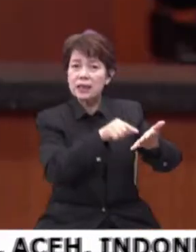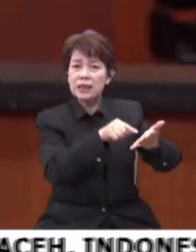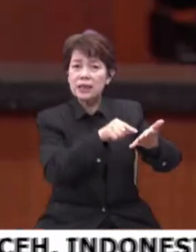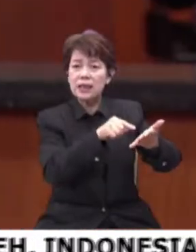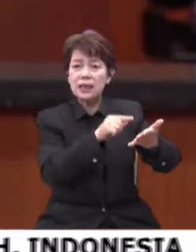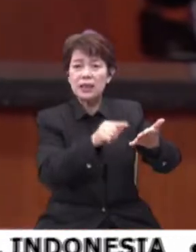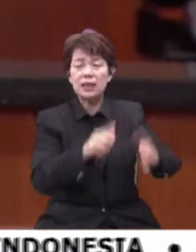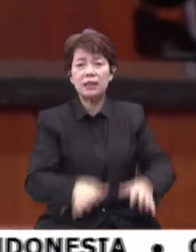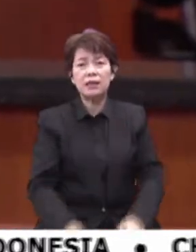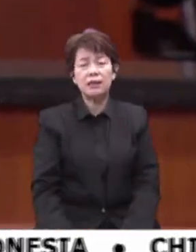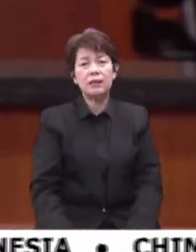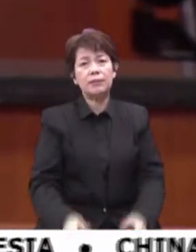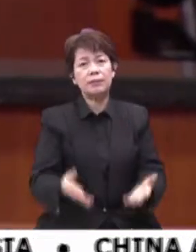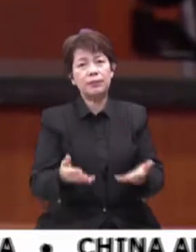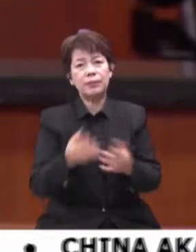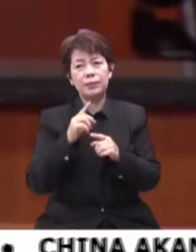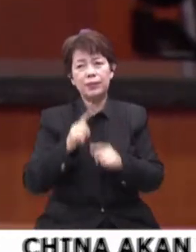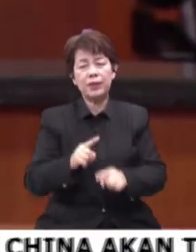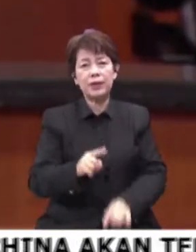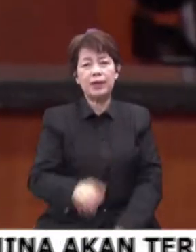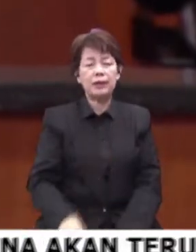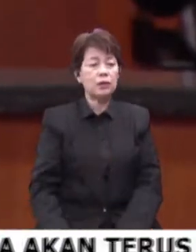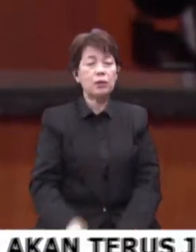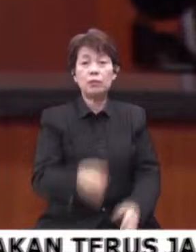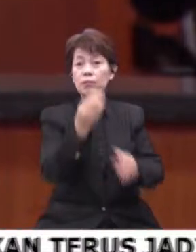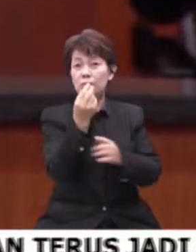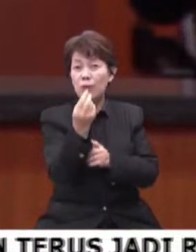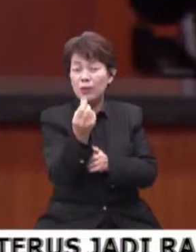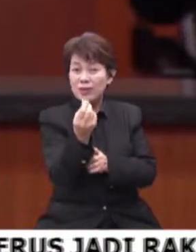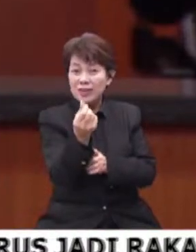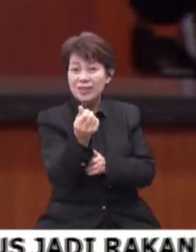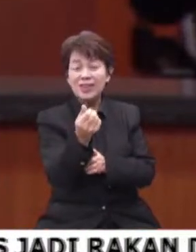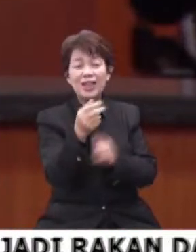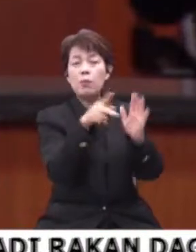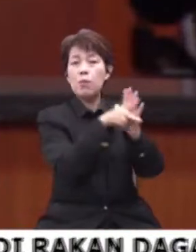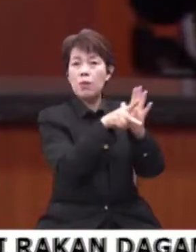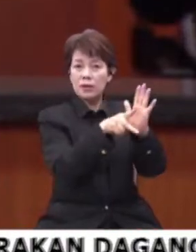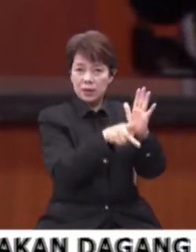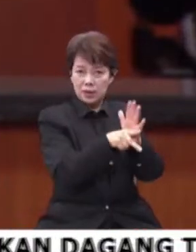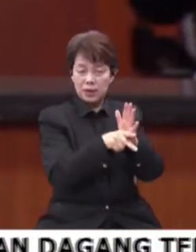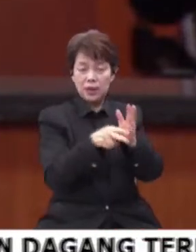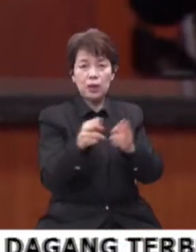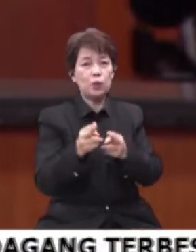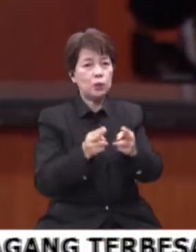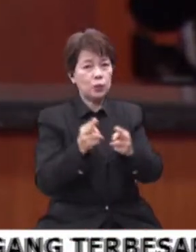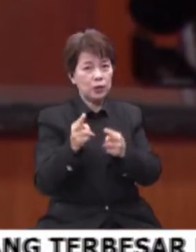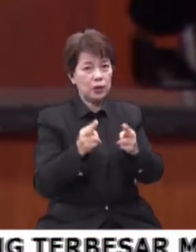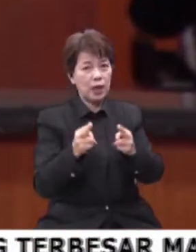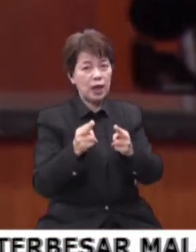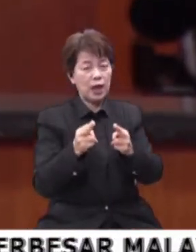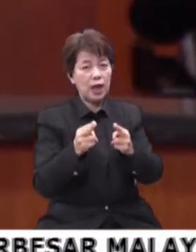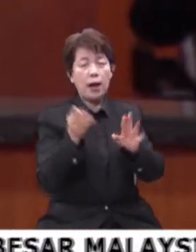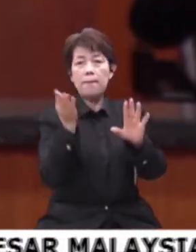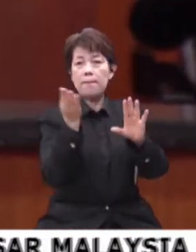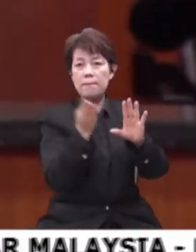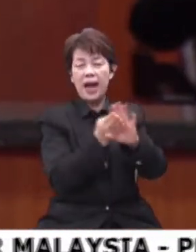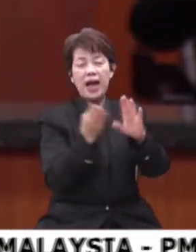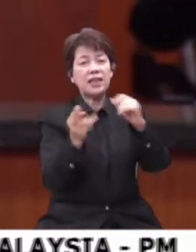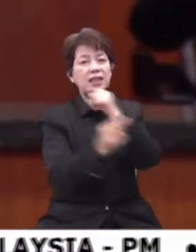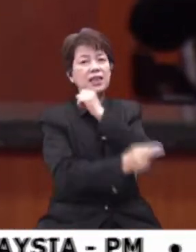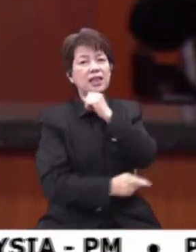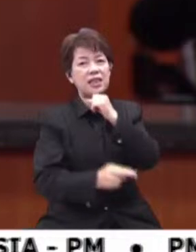dasar monitoring monitoring polisi diluruskan oleh bank negara dan bank